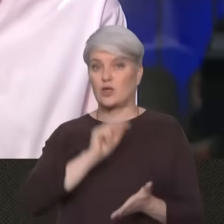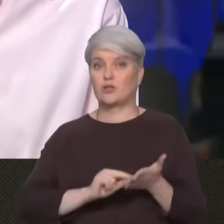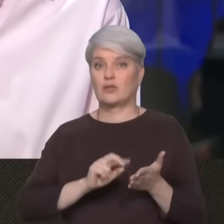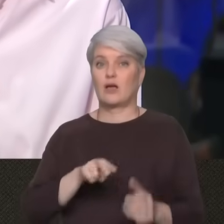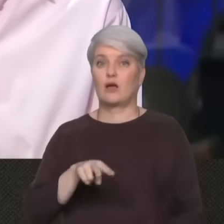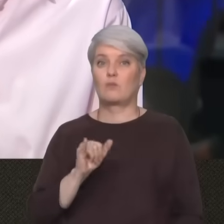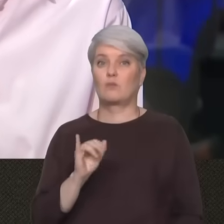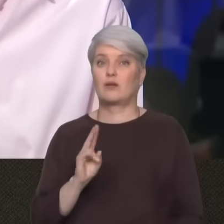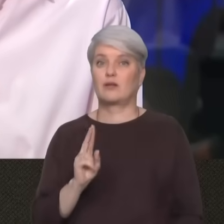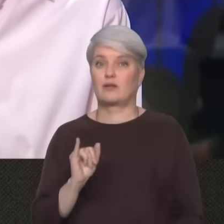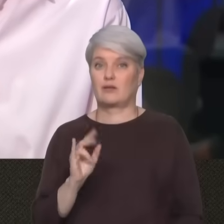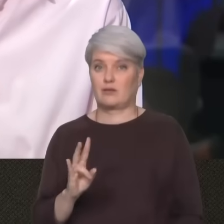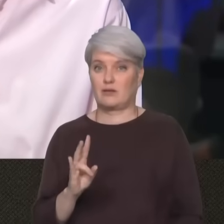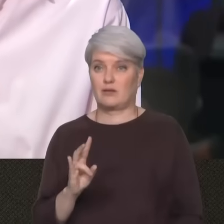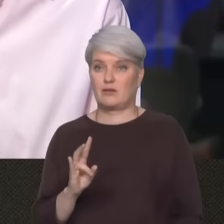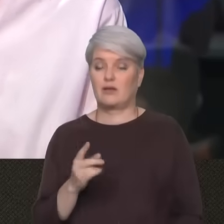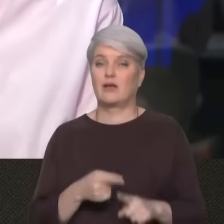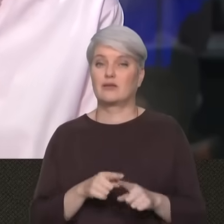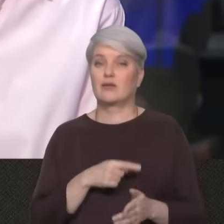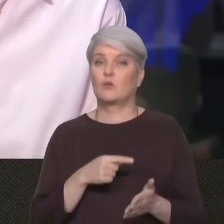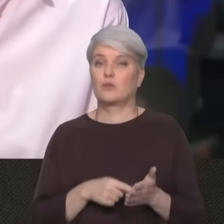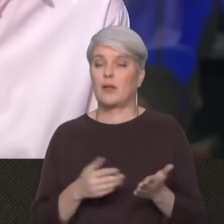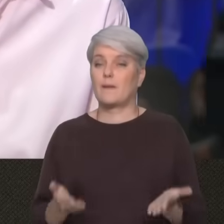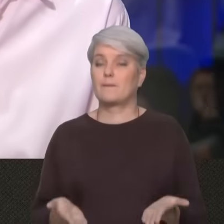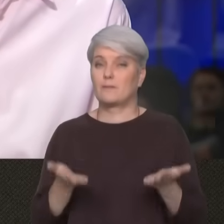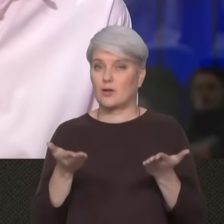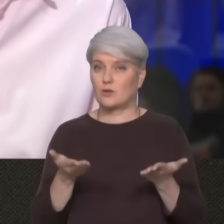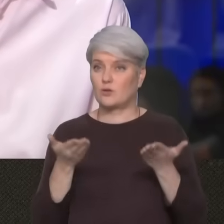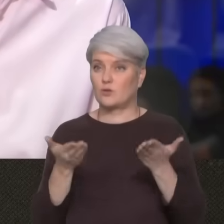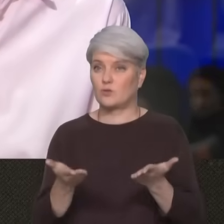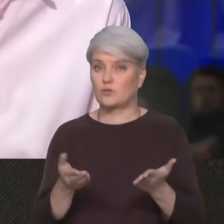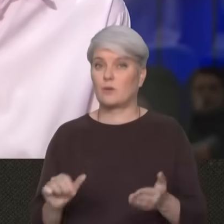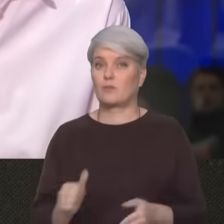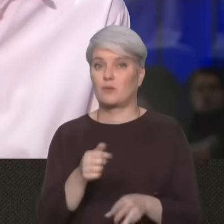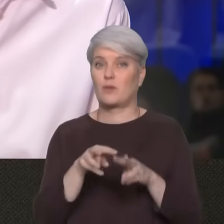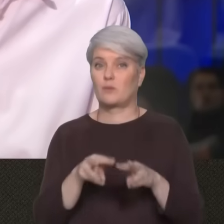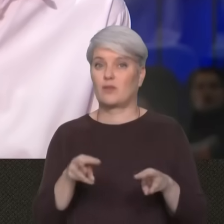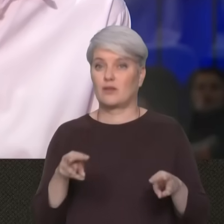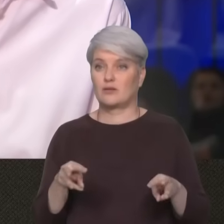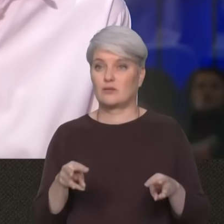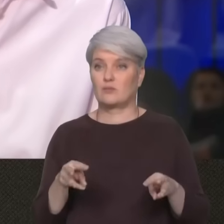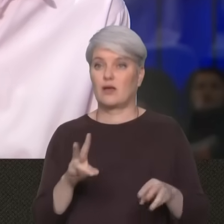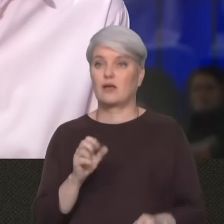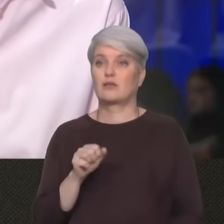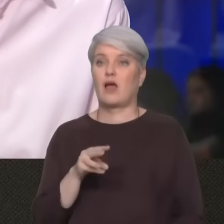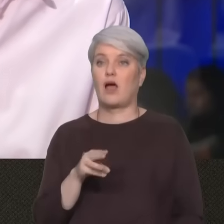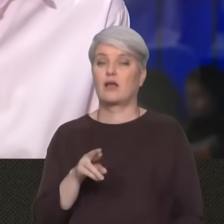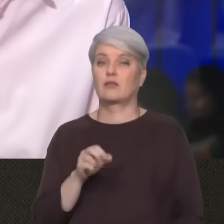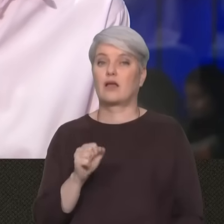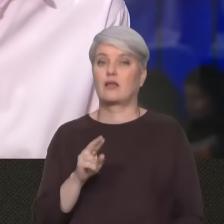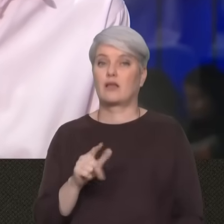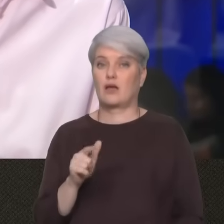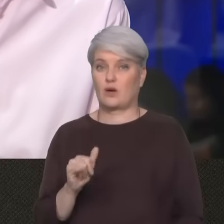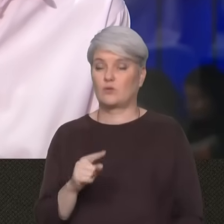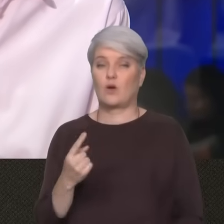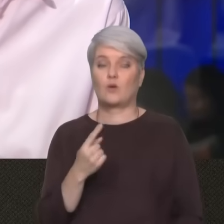Блінкен це питання порушив перед прем'єр-міністром Нетаньягу, і це